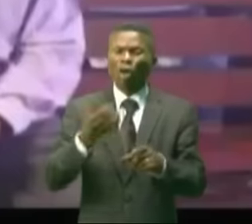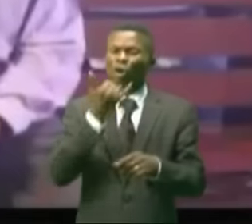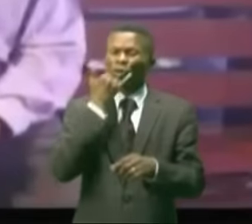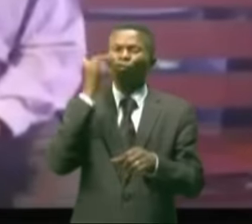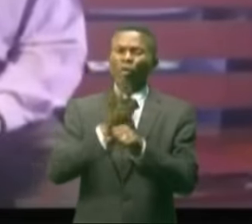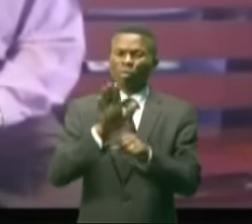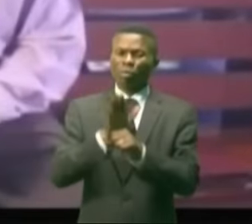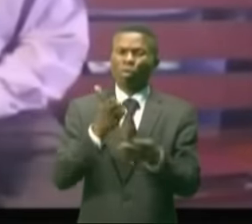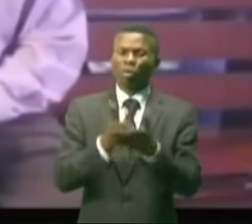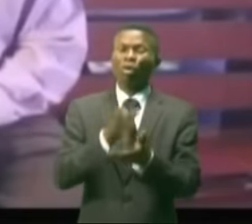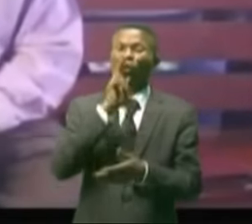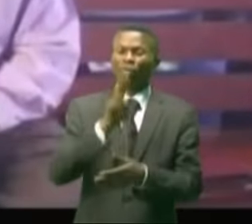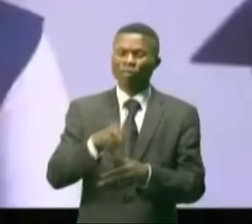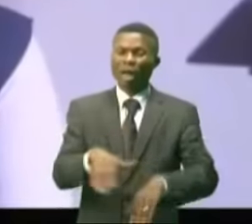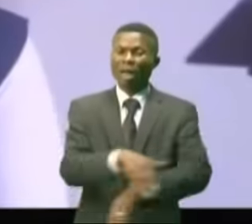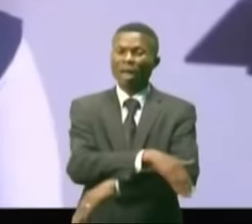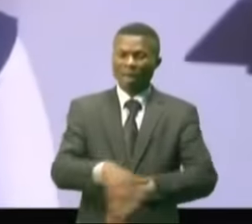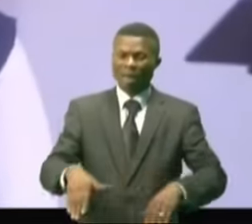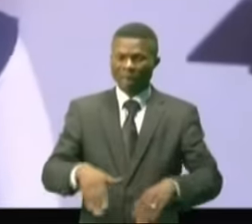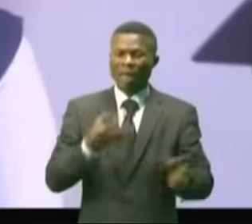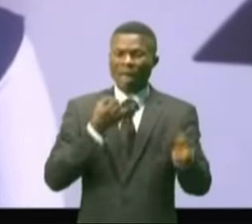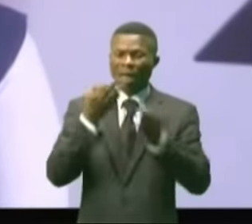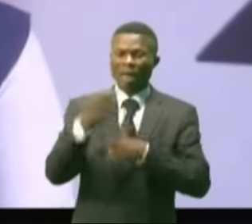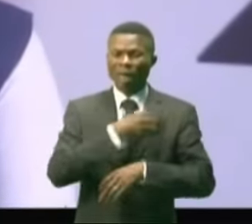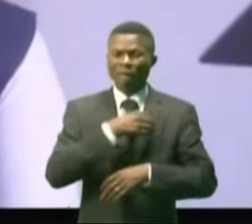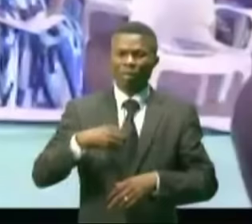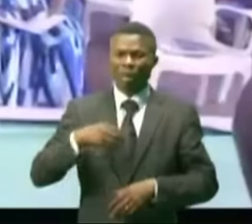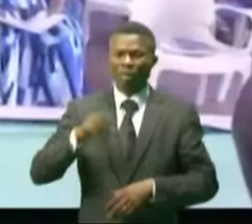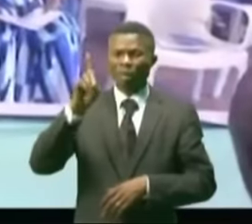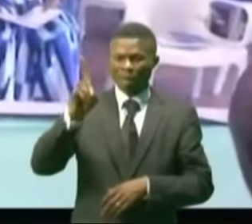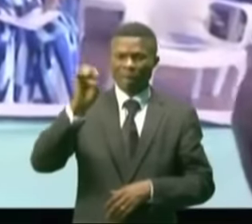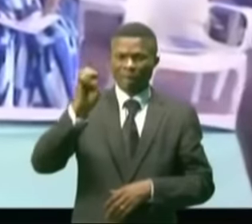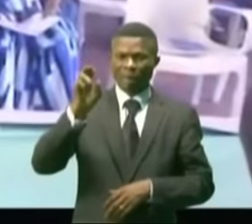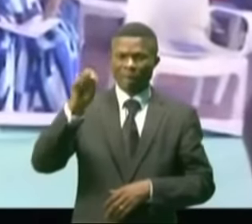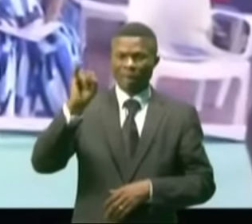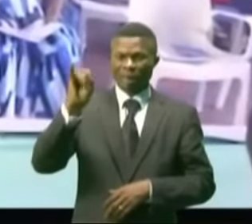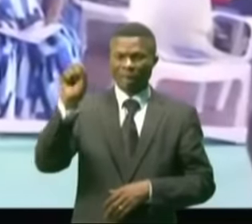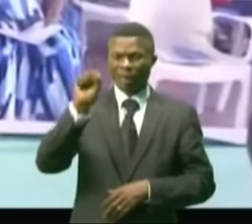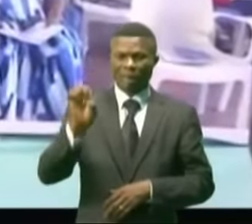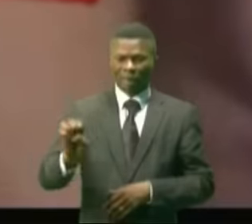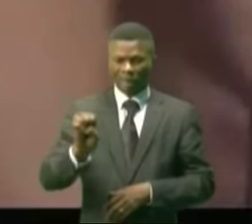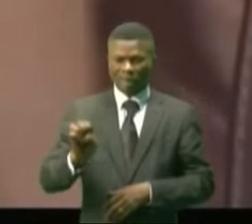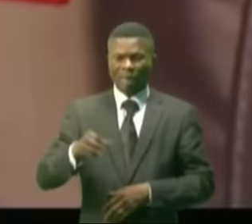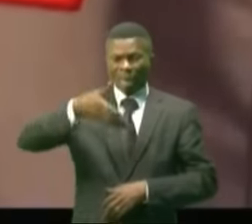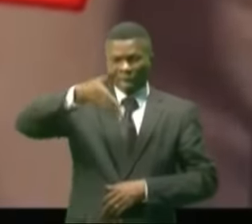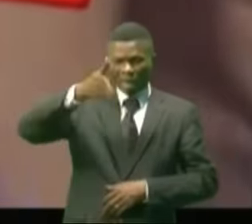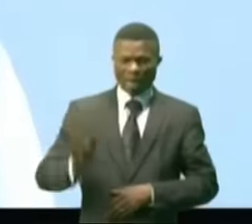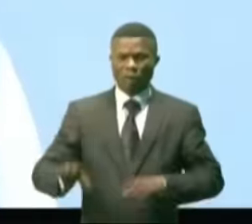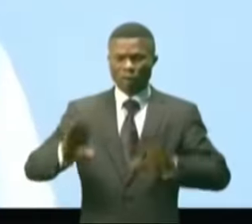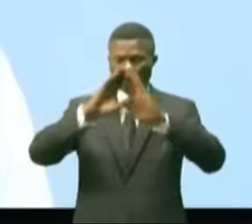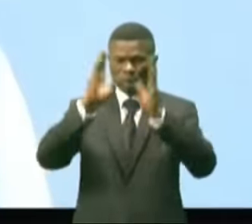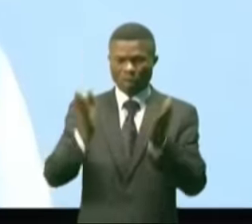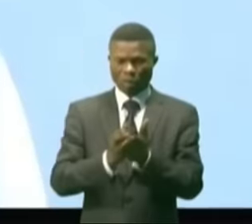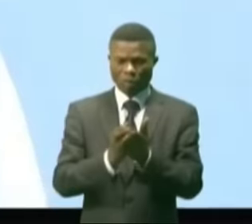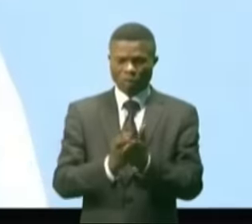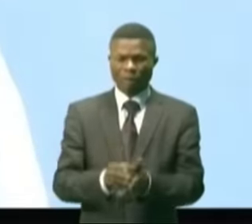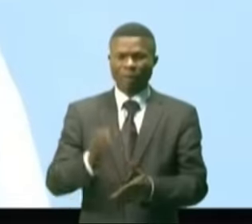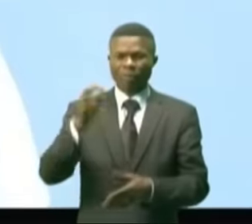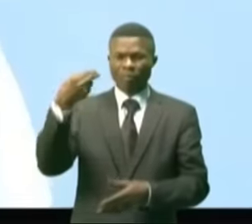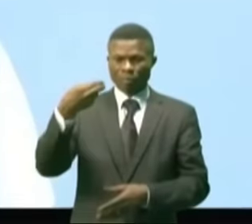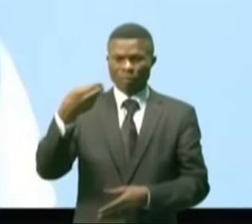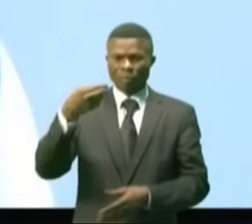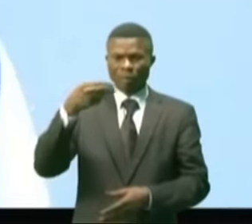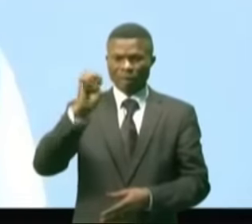réalité à la petite barrière, a souligné Madame Denise Karambika, experte au développement communautaire au sein de Ilia Africa. Il y a des abus